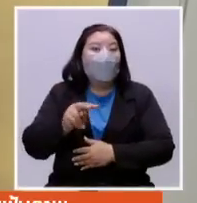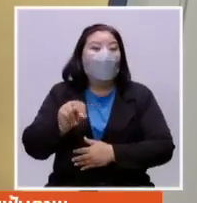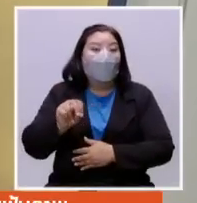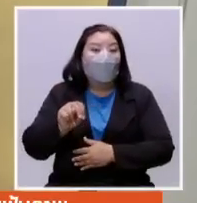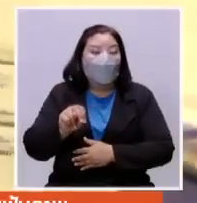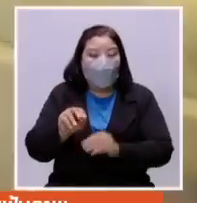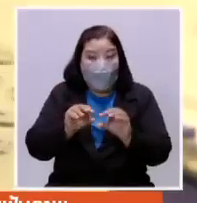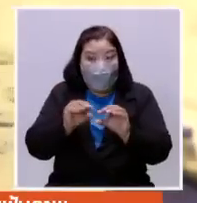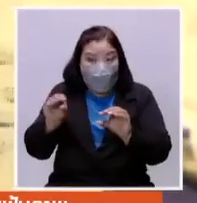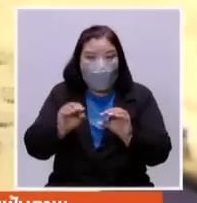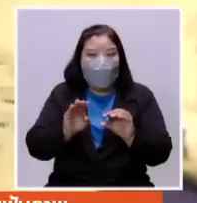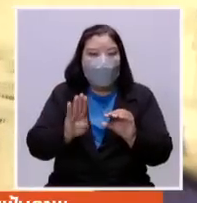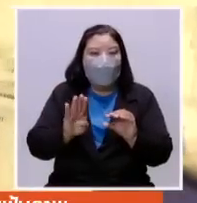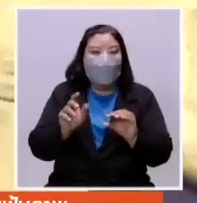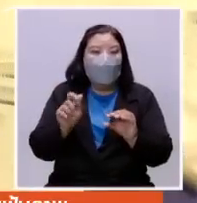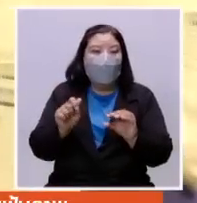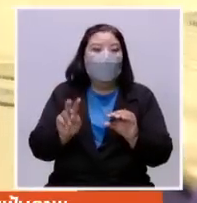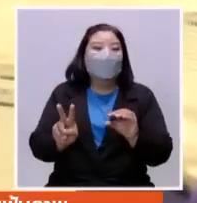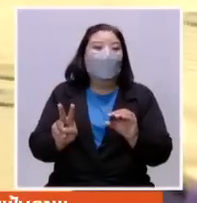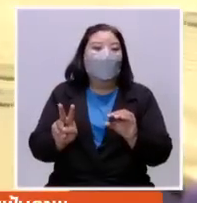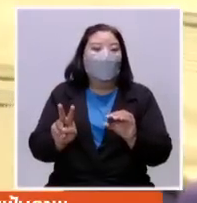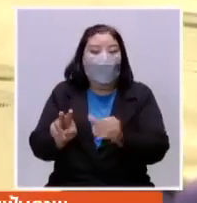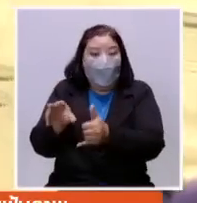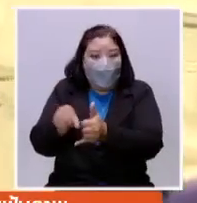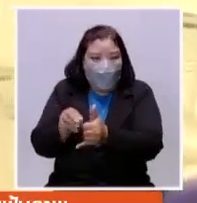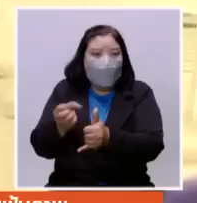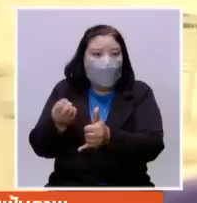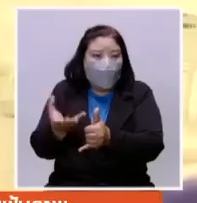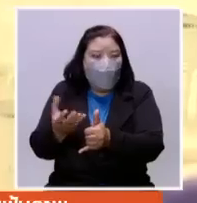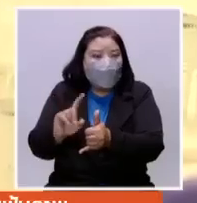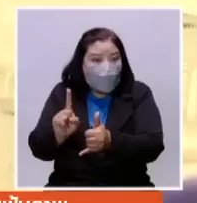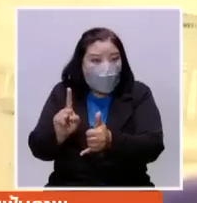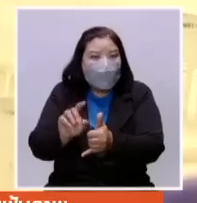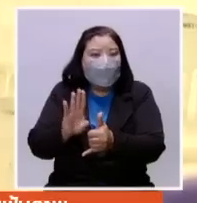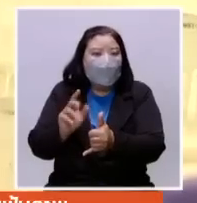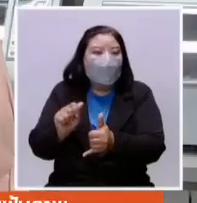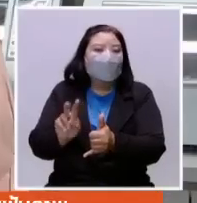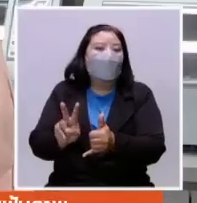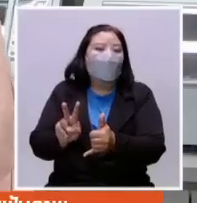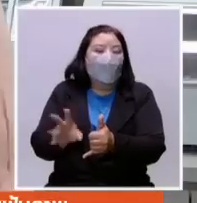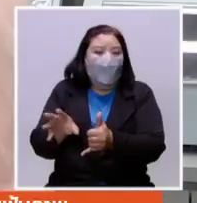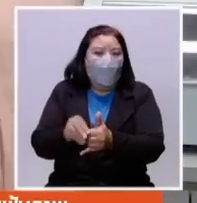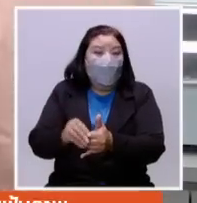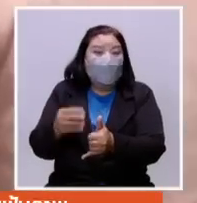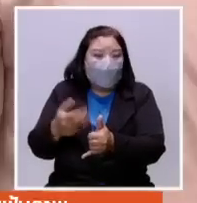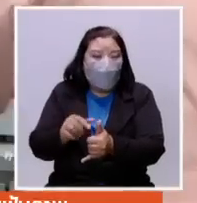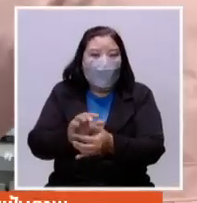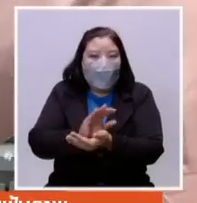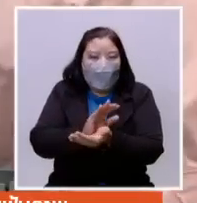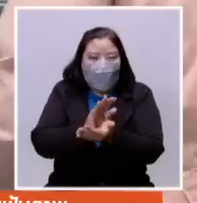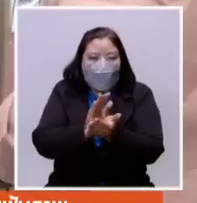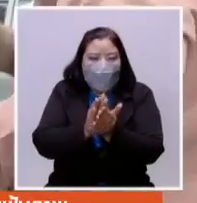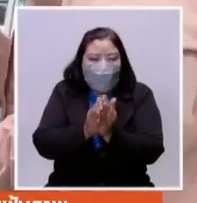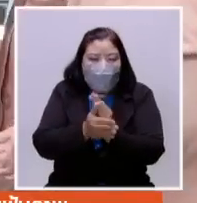นี้น่าจะมีสัดส่วนเพิ่มมากขึ้นจากข้อมูลที่ติดตามพบคุณสมบัติเจ้า BA.2 นี้มันกลายพันธุ์มากที่สุด